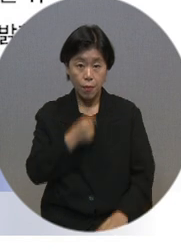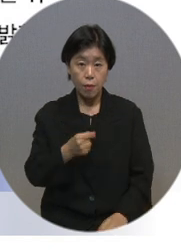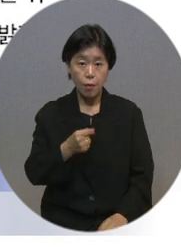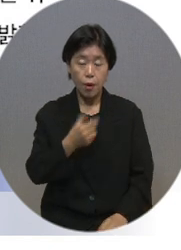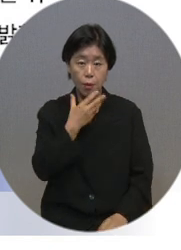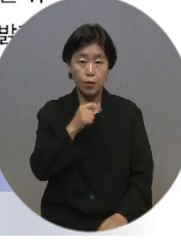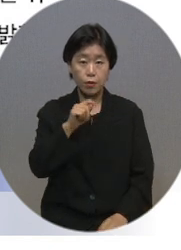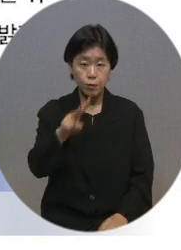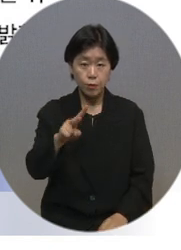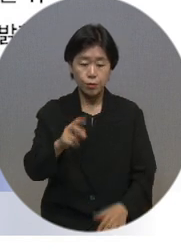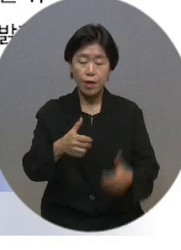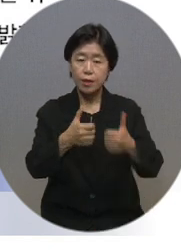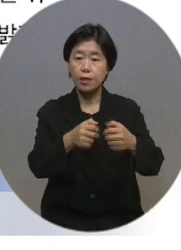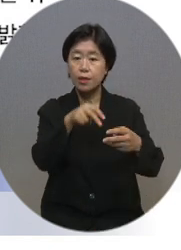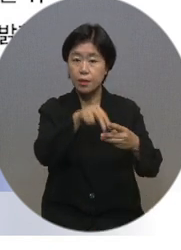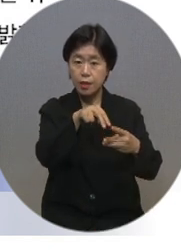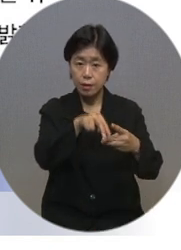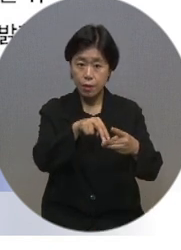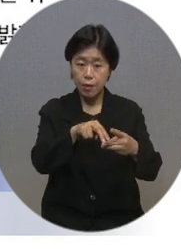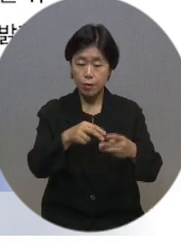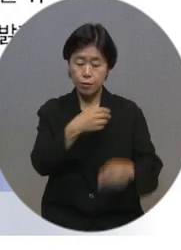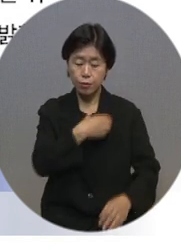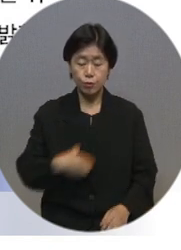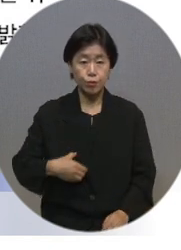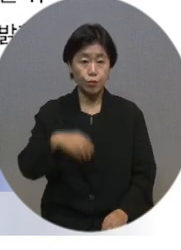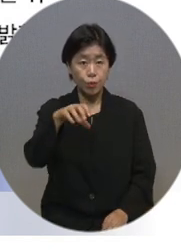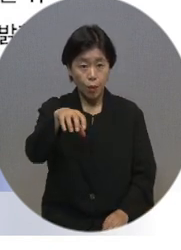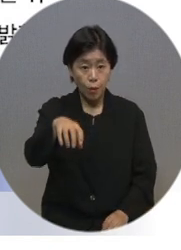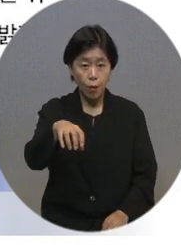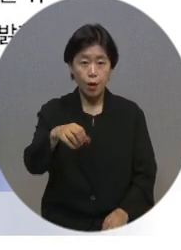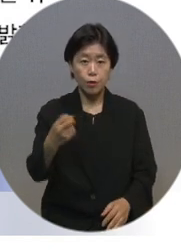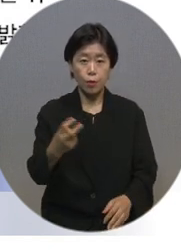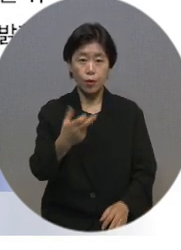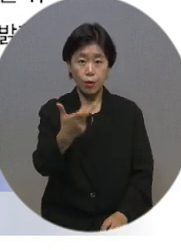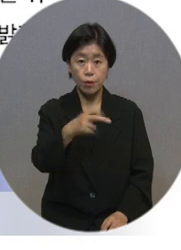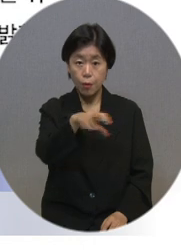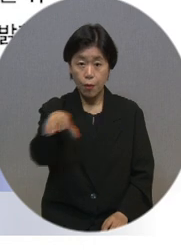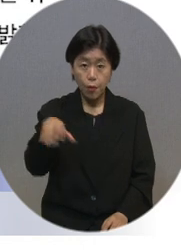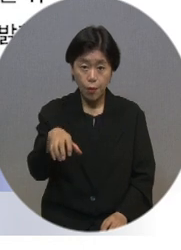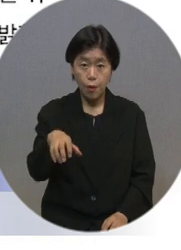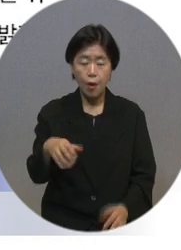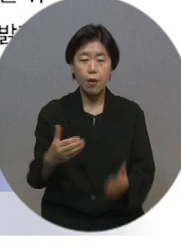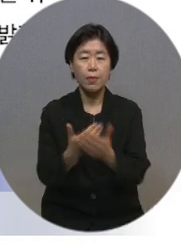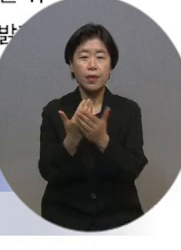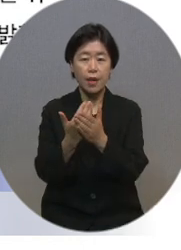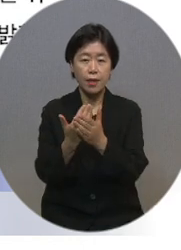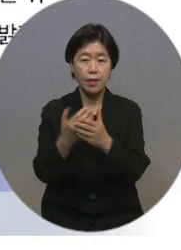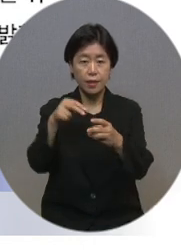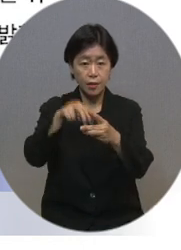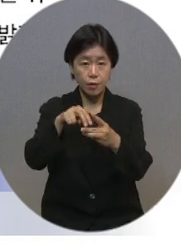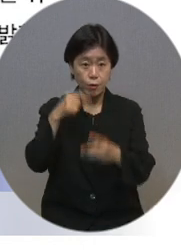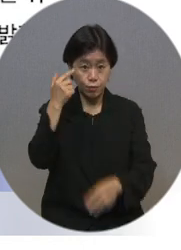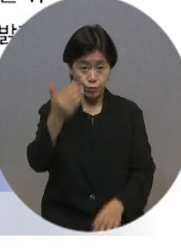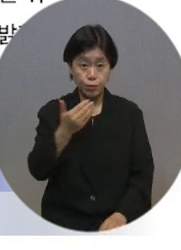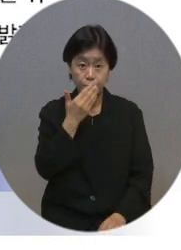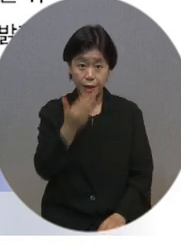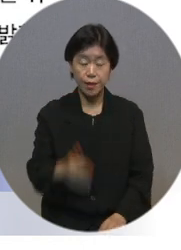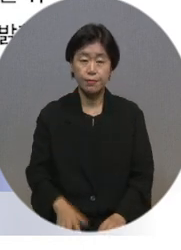센터와 주소지 행정복지 센터 17개 시도별 지역 발달 장인 지원 센터에 문의하면